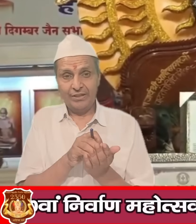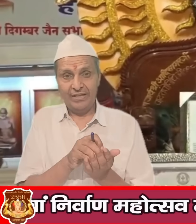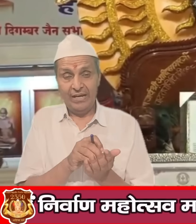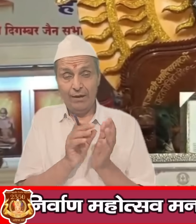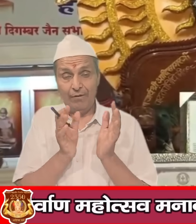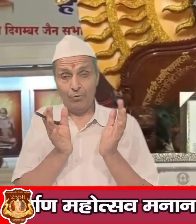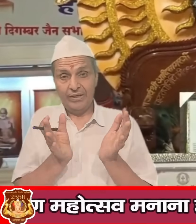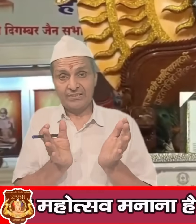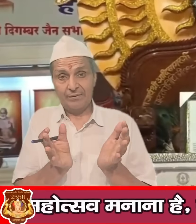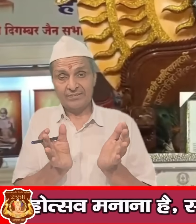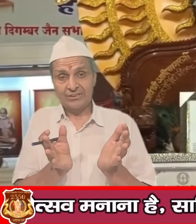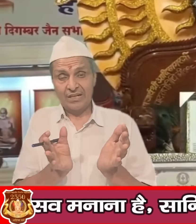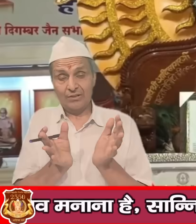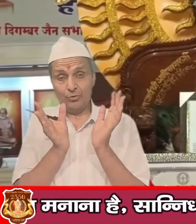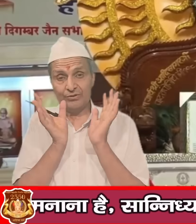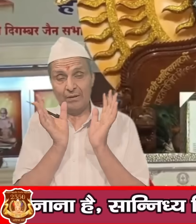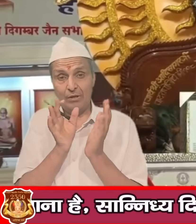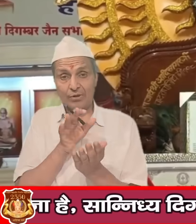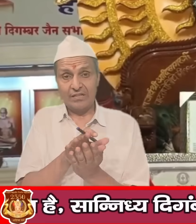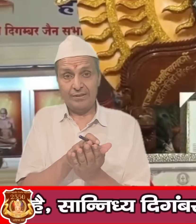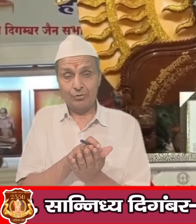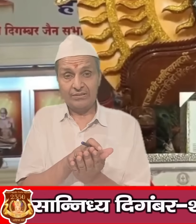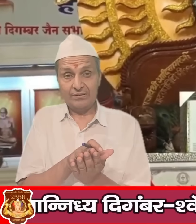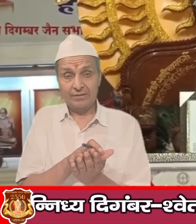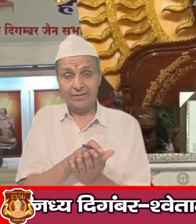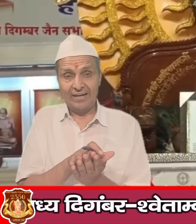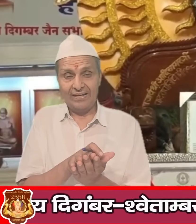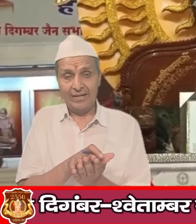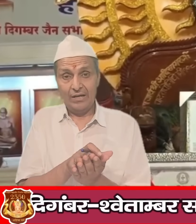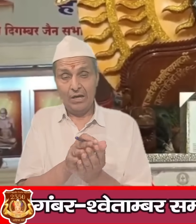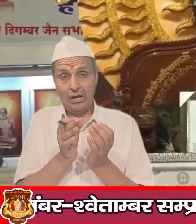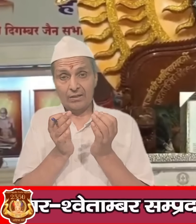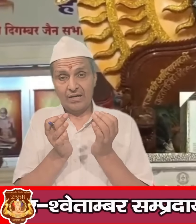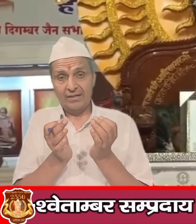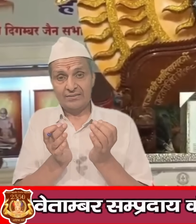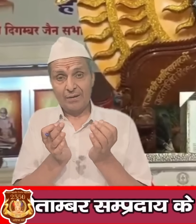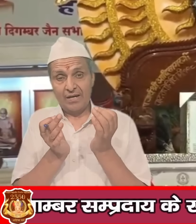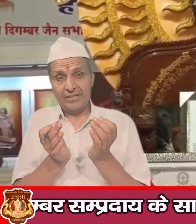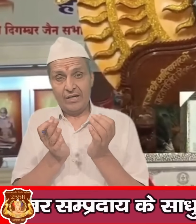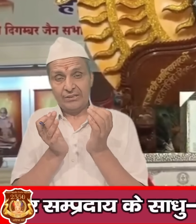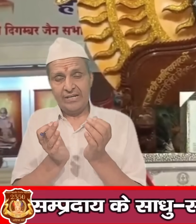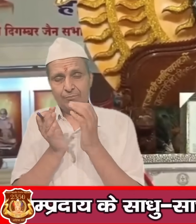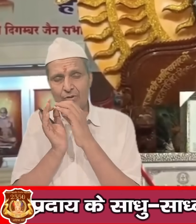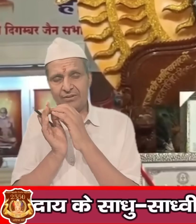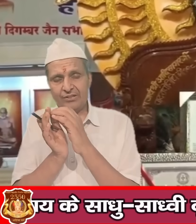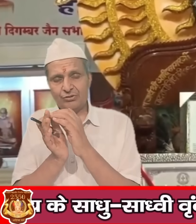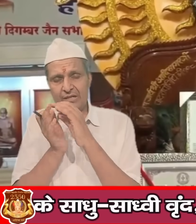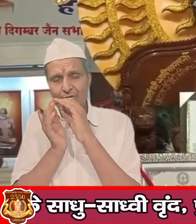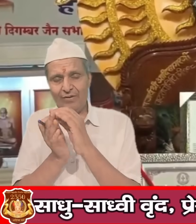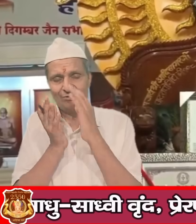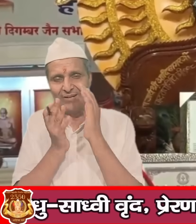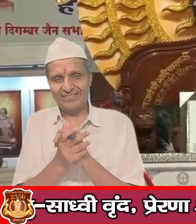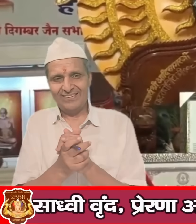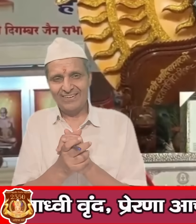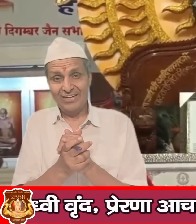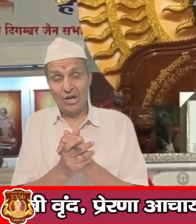जिसको देनी है वह उनके सामने साक्षात लोगों के सामने और उनके सामने जो उनके निर्णय आए हैं 48 प्राकृत की गाथाएं आपको कंठस्थ सुनिए